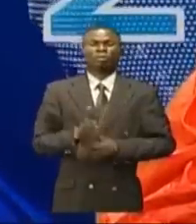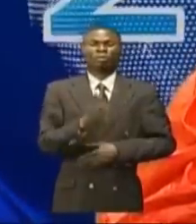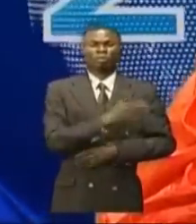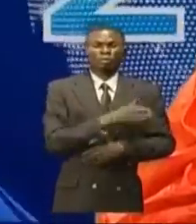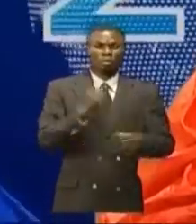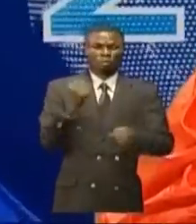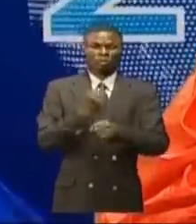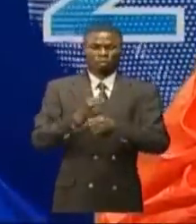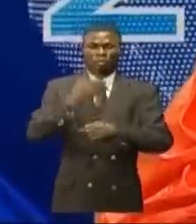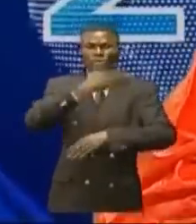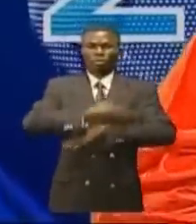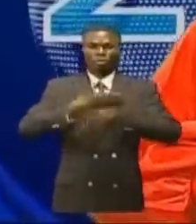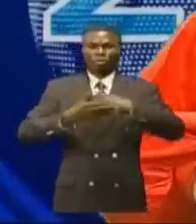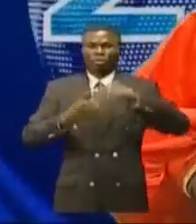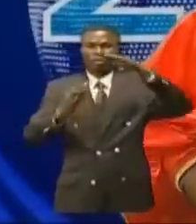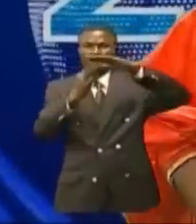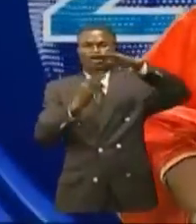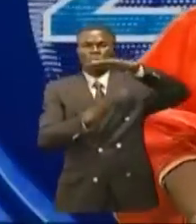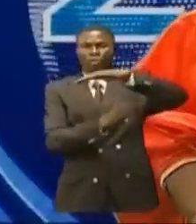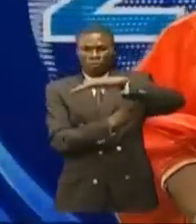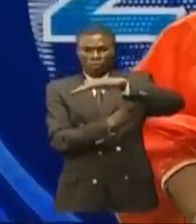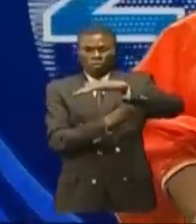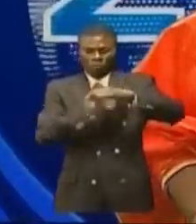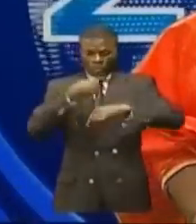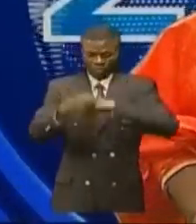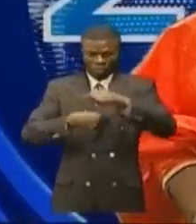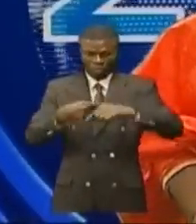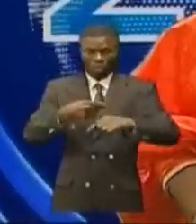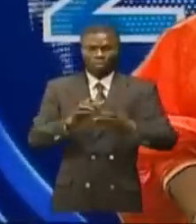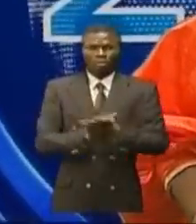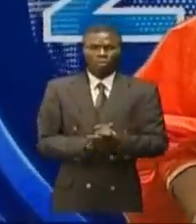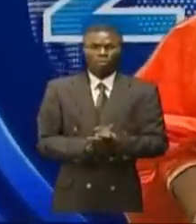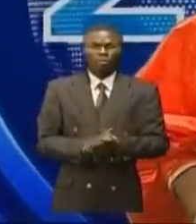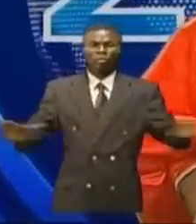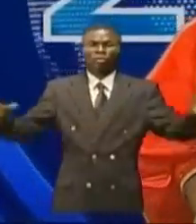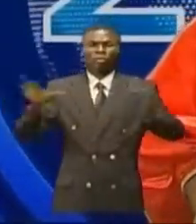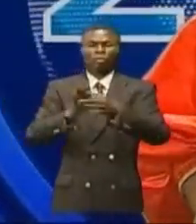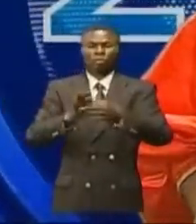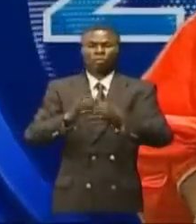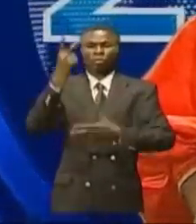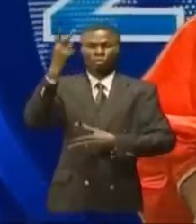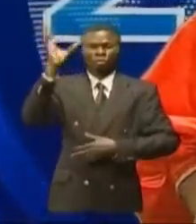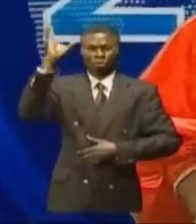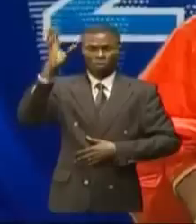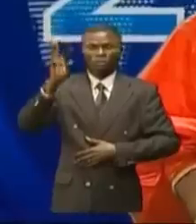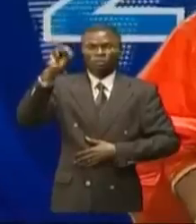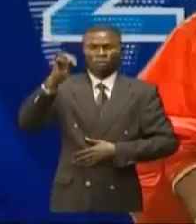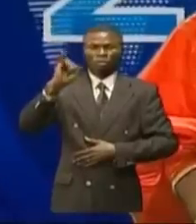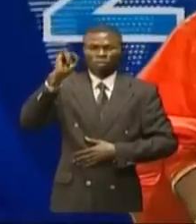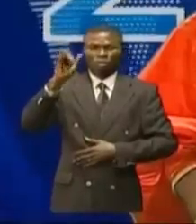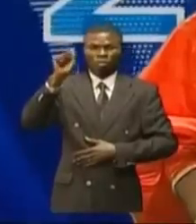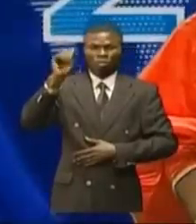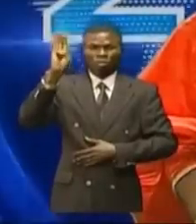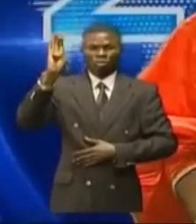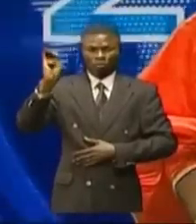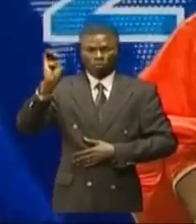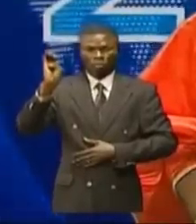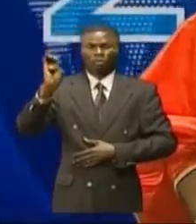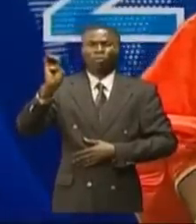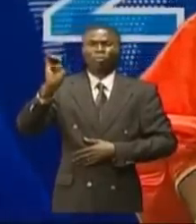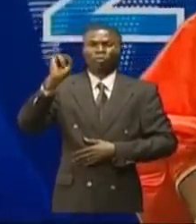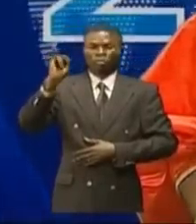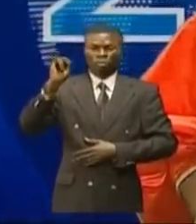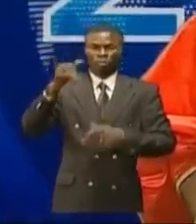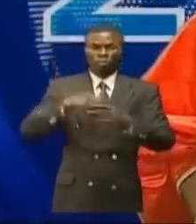Et les travaux de construction du pont Kancha ont été lancés. Cette infrastructure qui relie Miabi et Lupatapata dans le Kasaï oriental